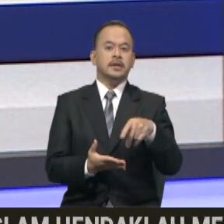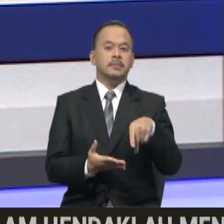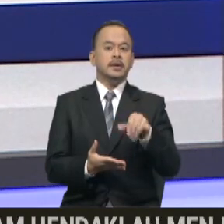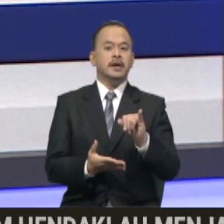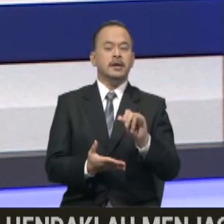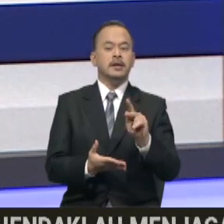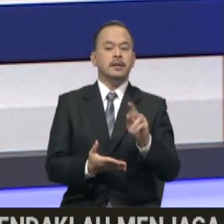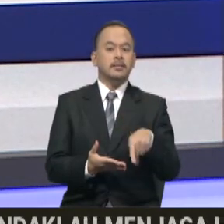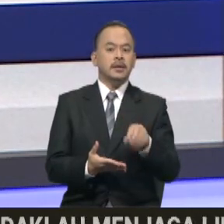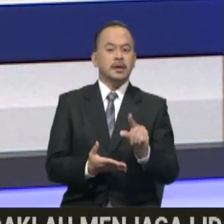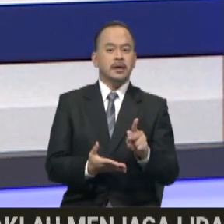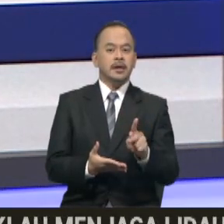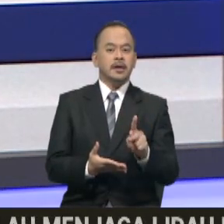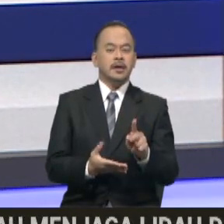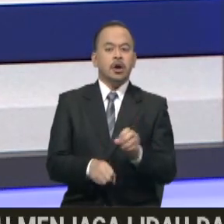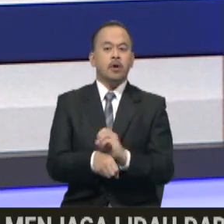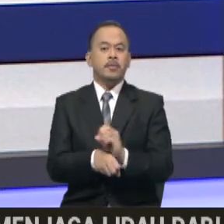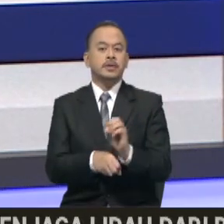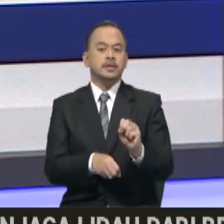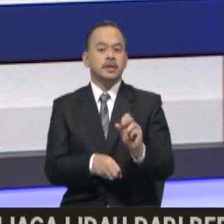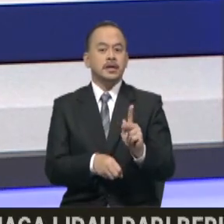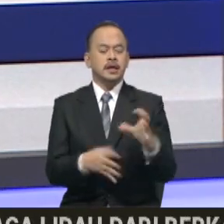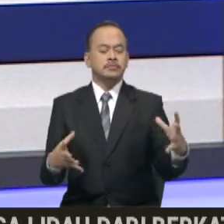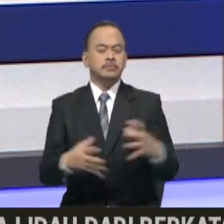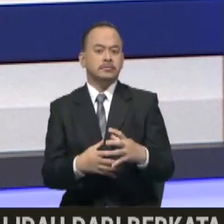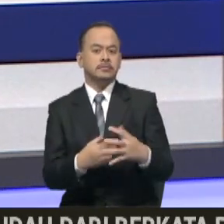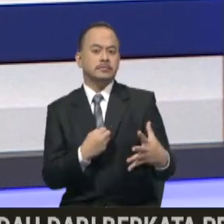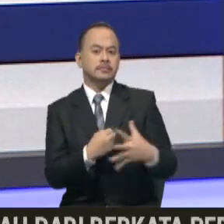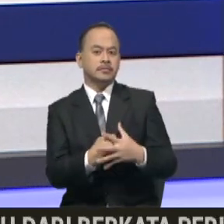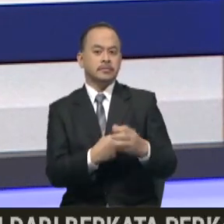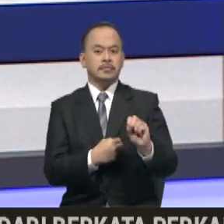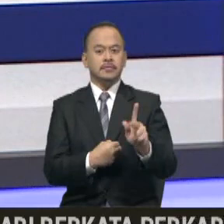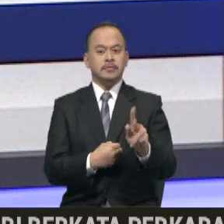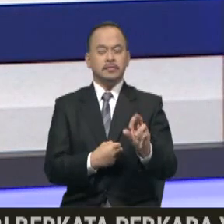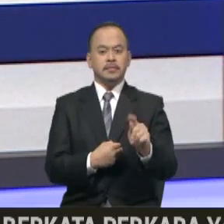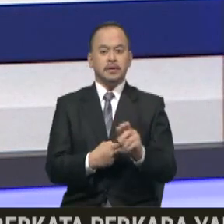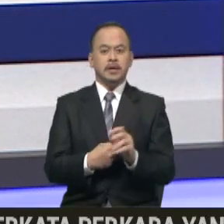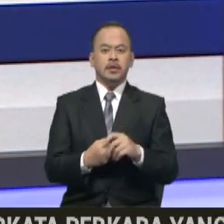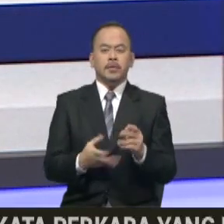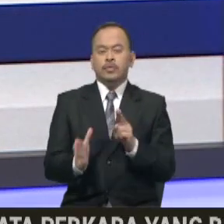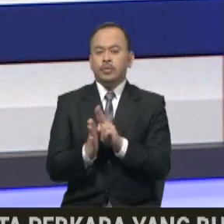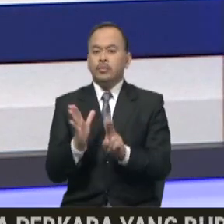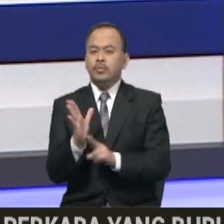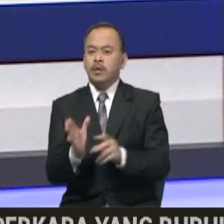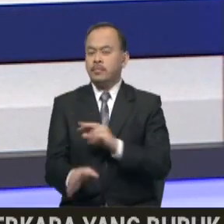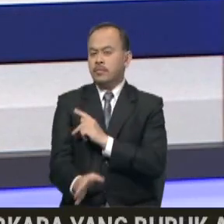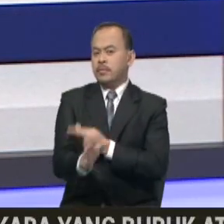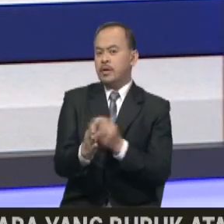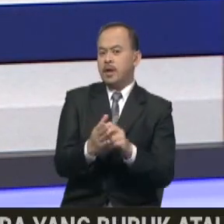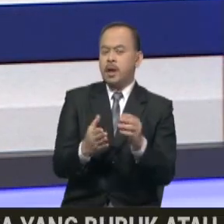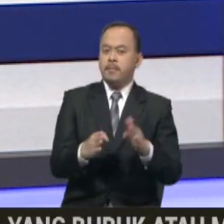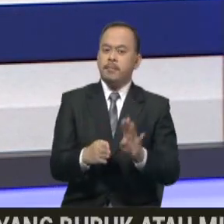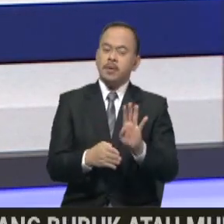JIPK susulan operasi sakat yang dilaksanakan secara berasingan oleh penguatkuasa undang-undang di Mukim Berakas